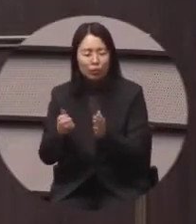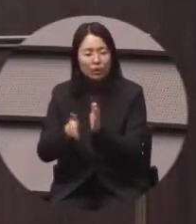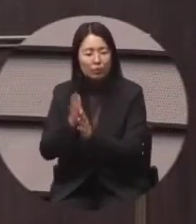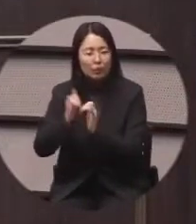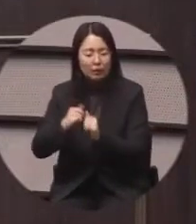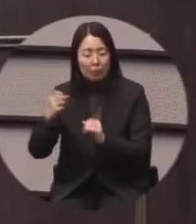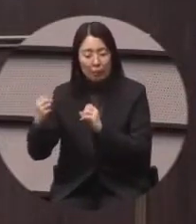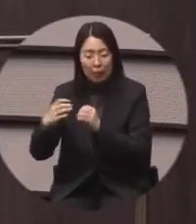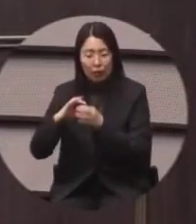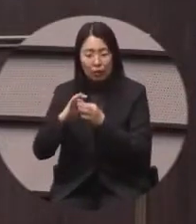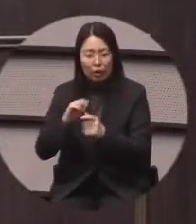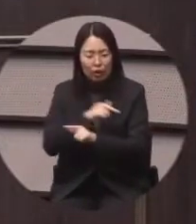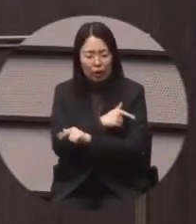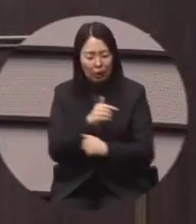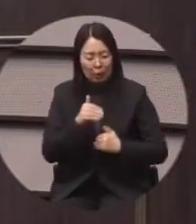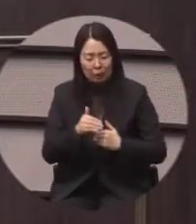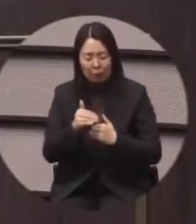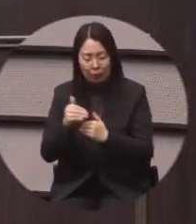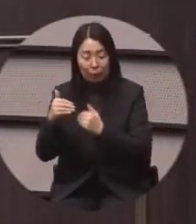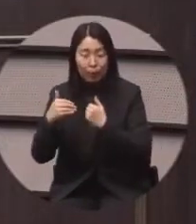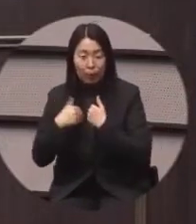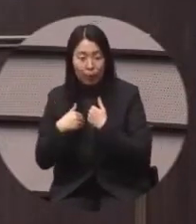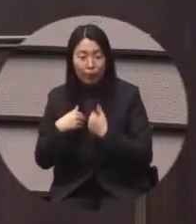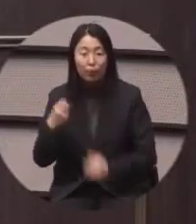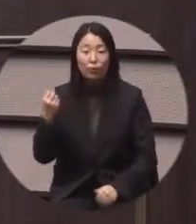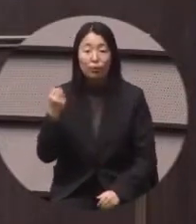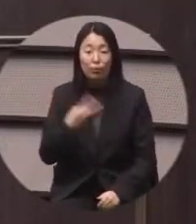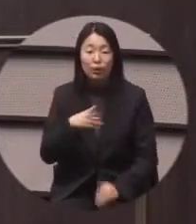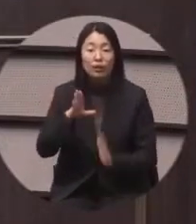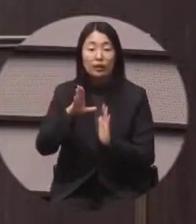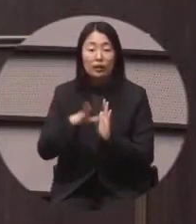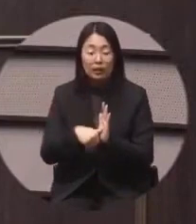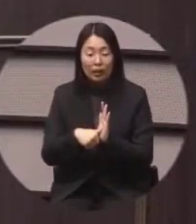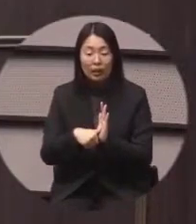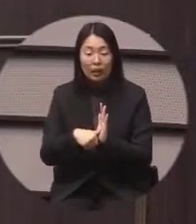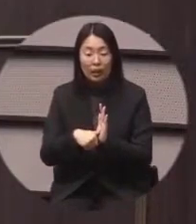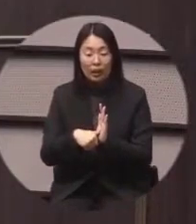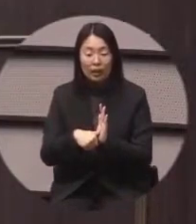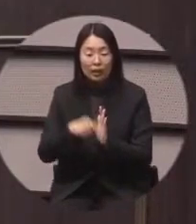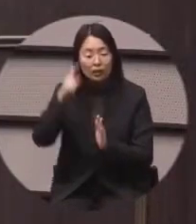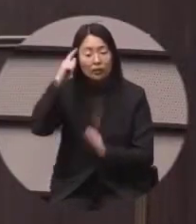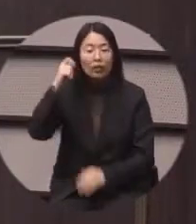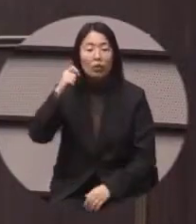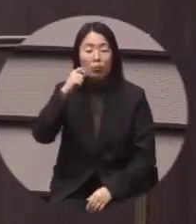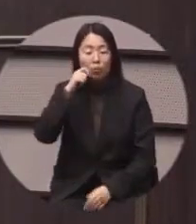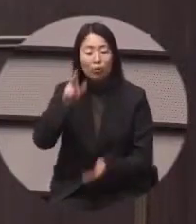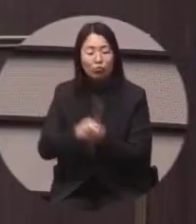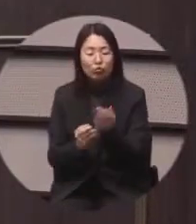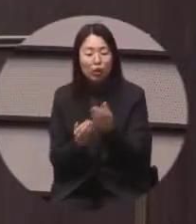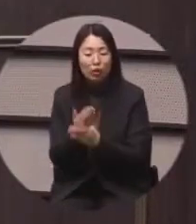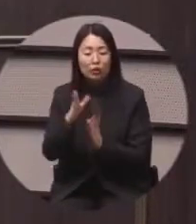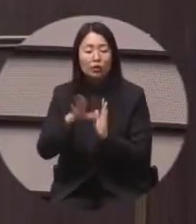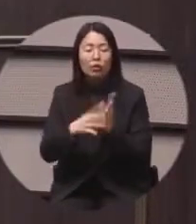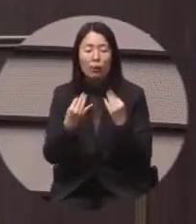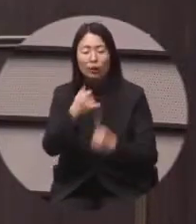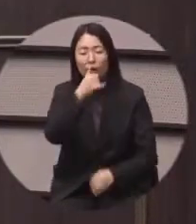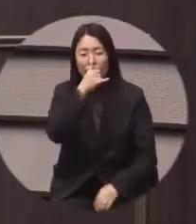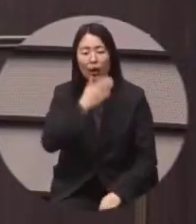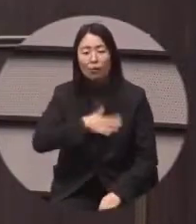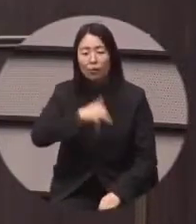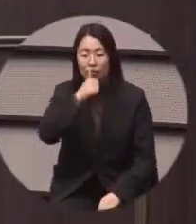등 수많은 절차가 필요하고 이 과정에서 예상치 못한 지연 요인이 발생하는 경우도 많다고 알고